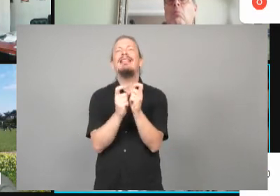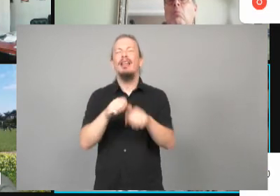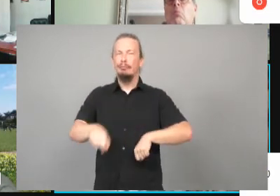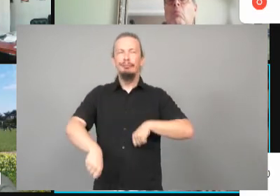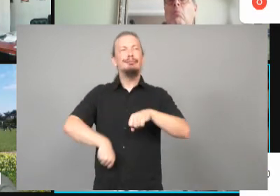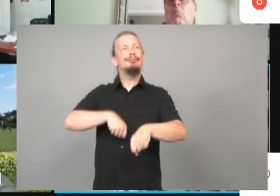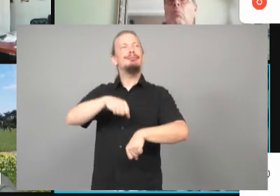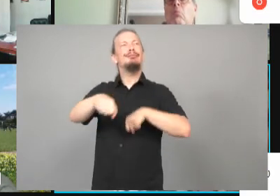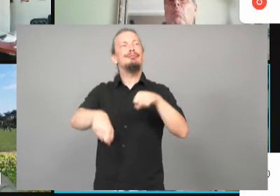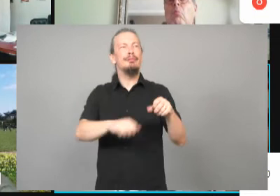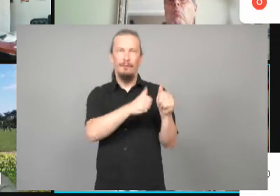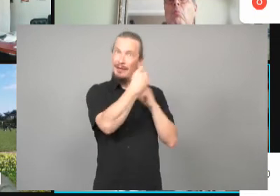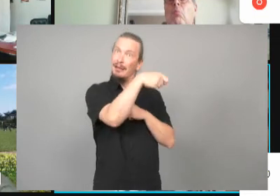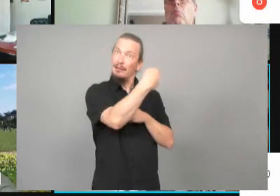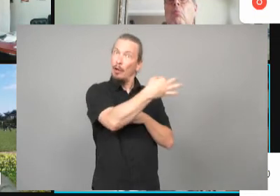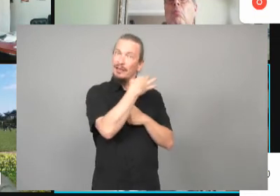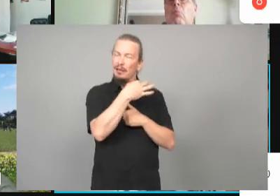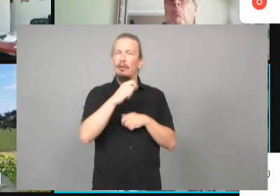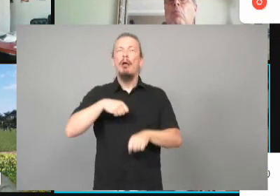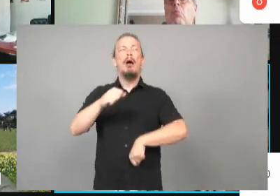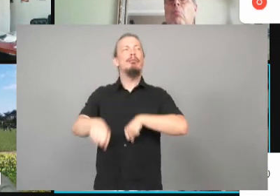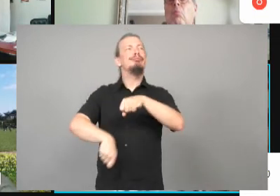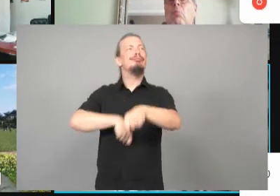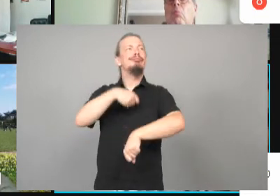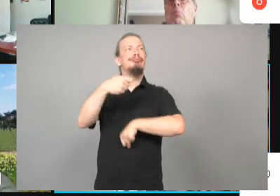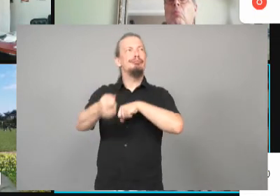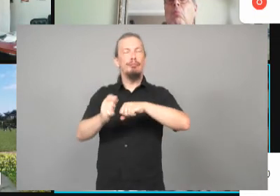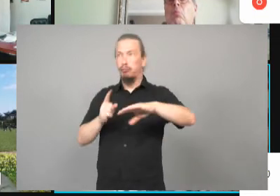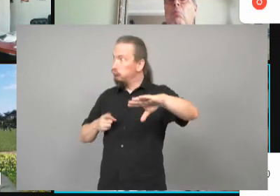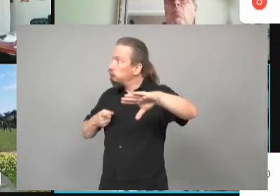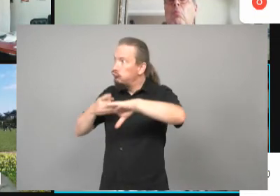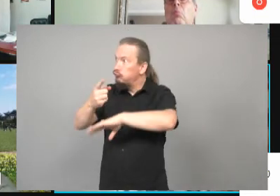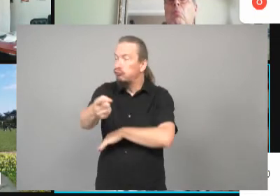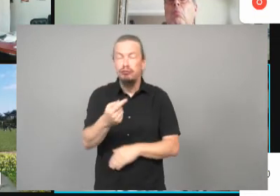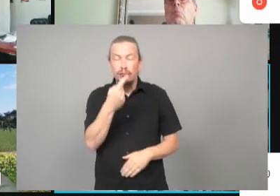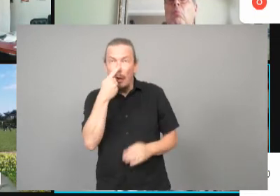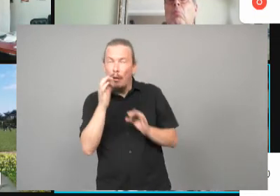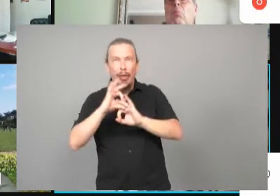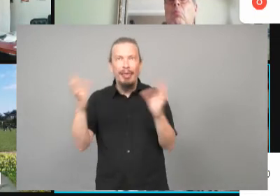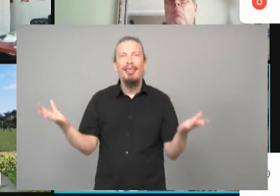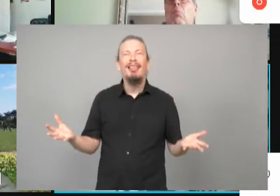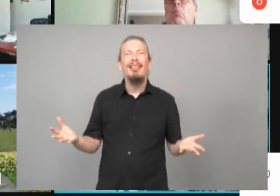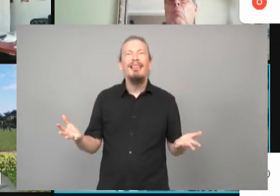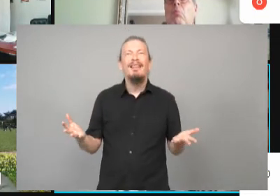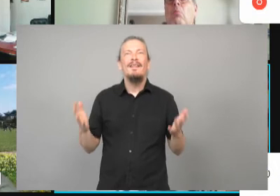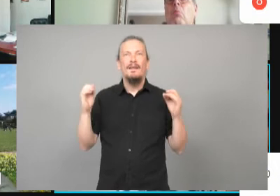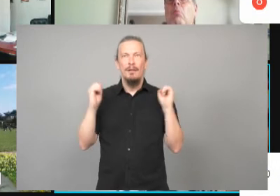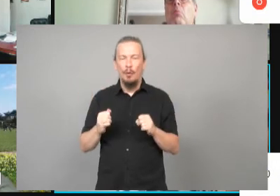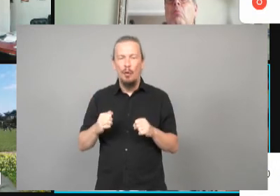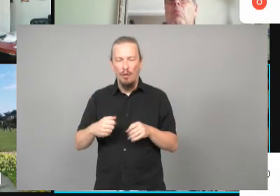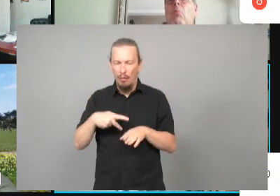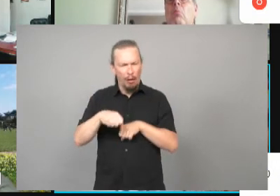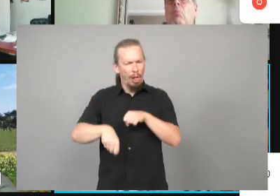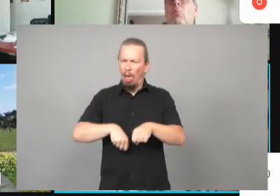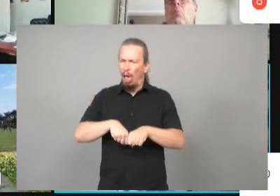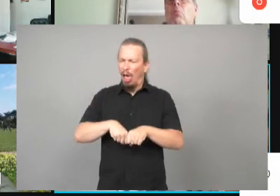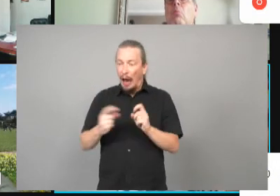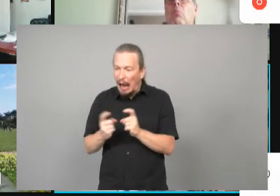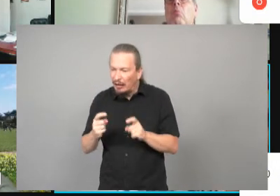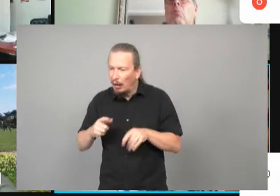groupe de travail, j'en retiendrai néanmoins 3. Premièrement, nous avons besoin d'un réseau intercommunal solide, car le